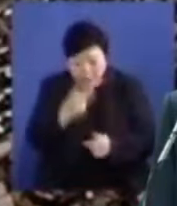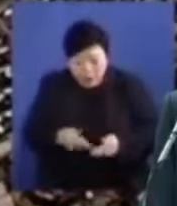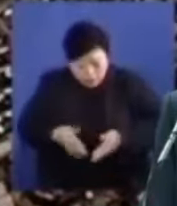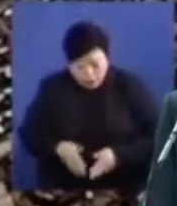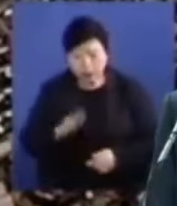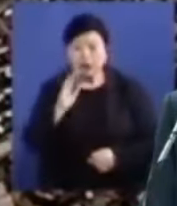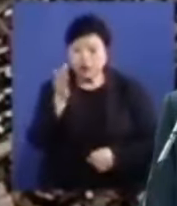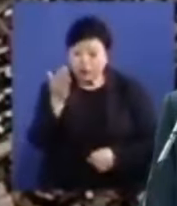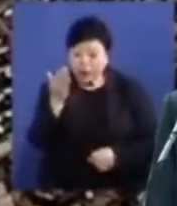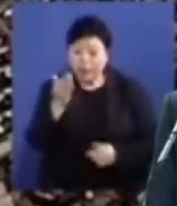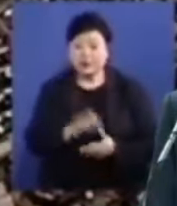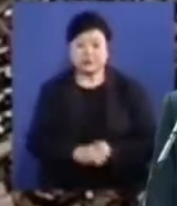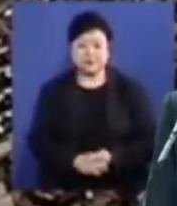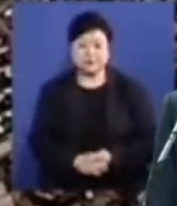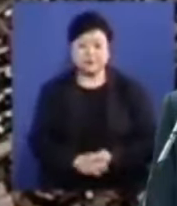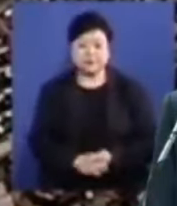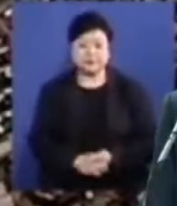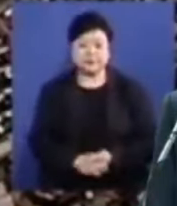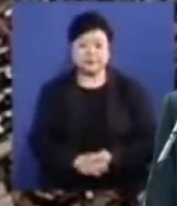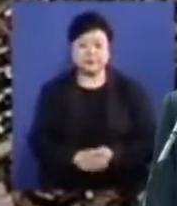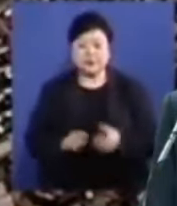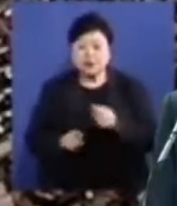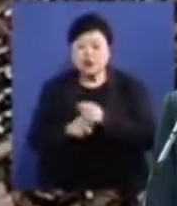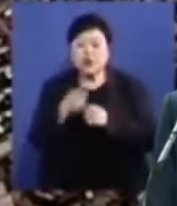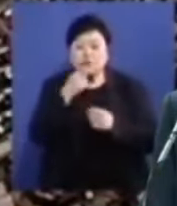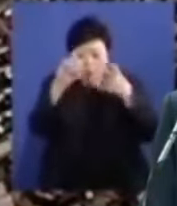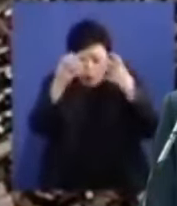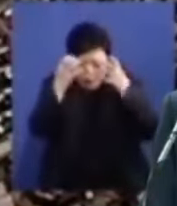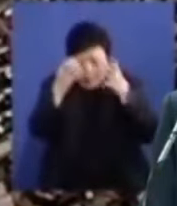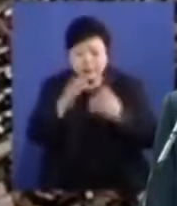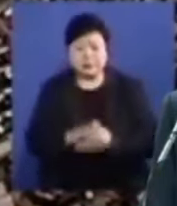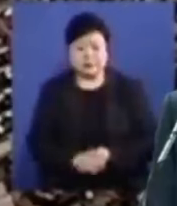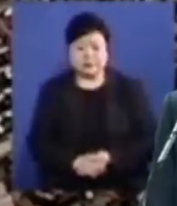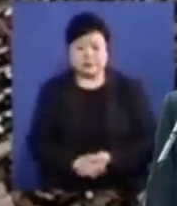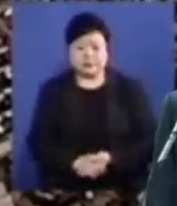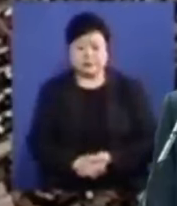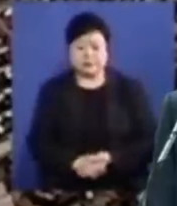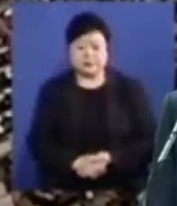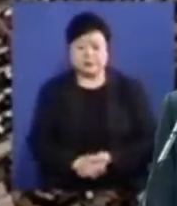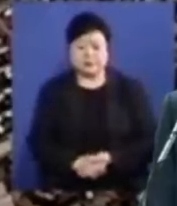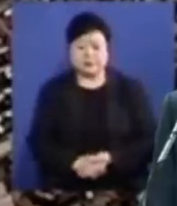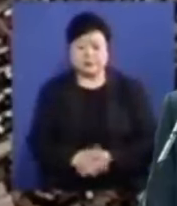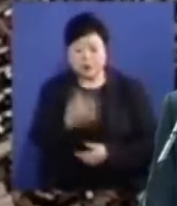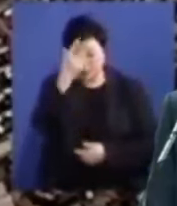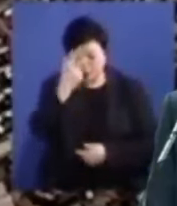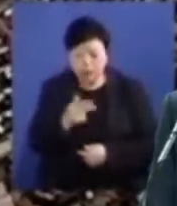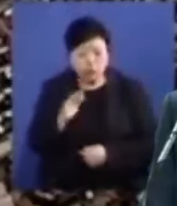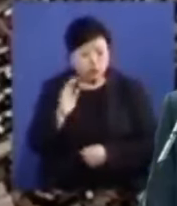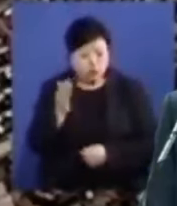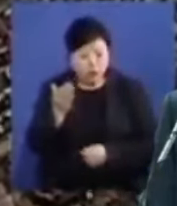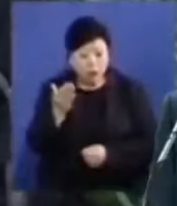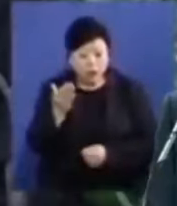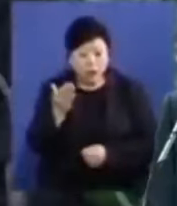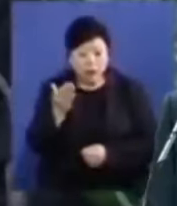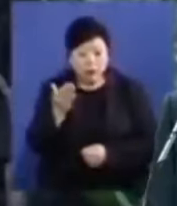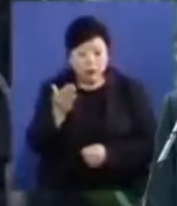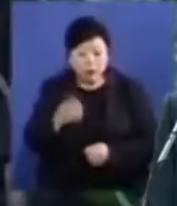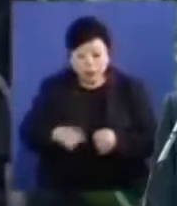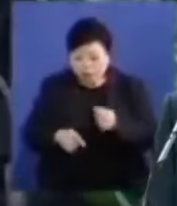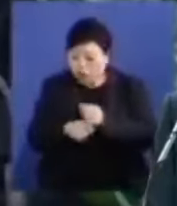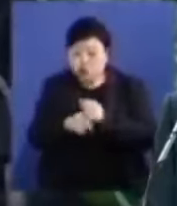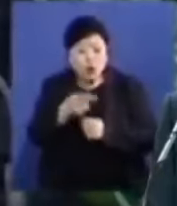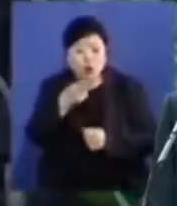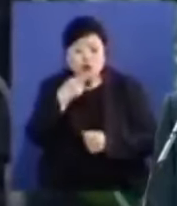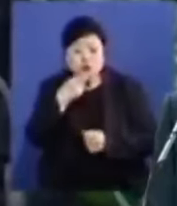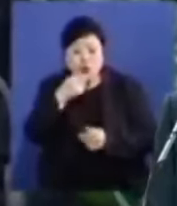태어난 것입니다. 이유 없는 고난 아닙니까? 맹인 될 만한 이유가